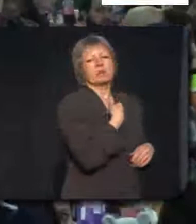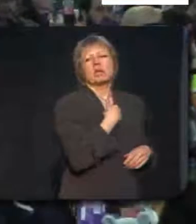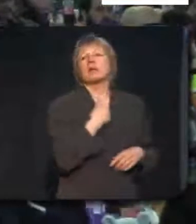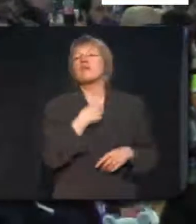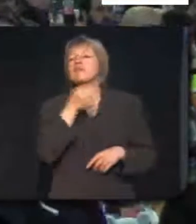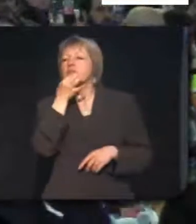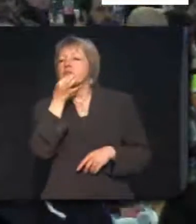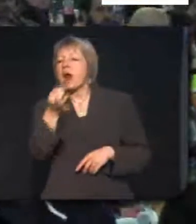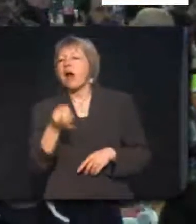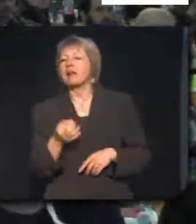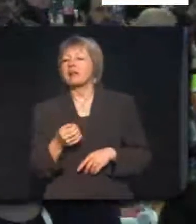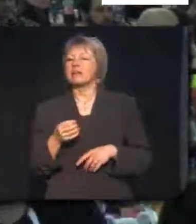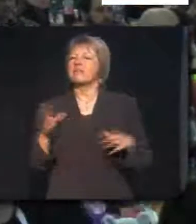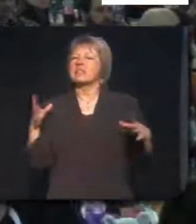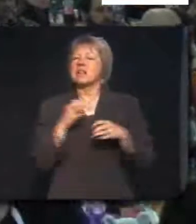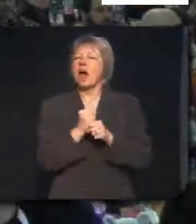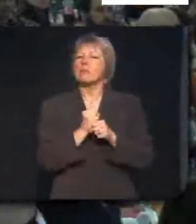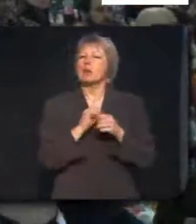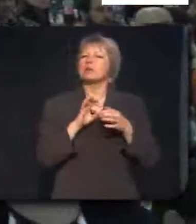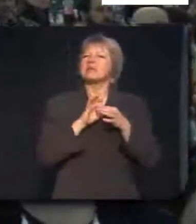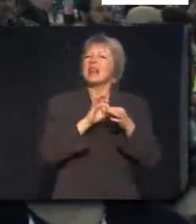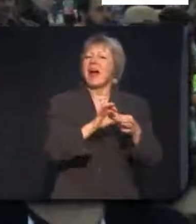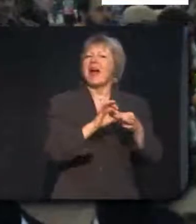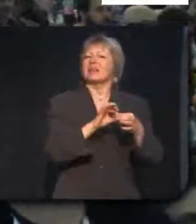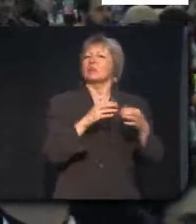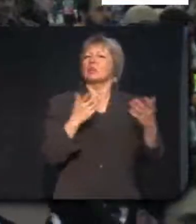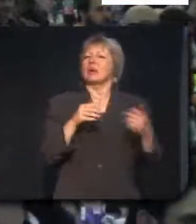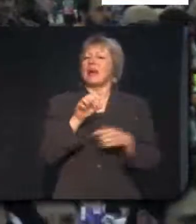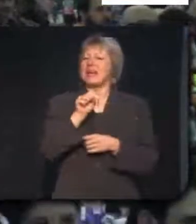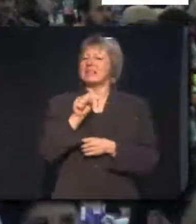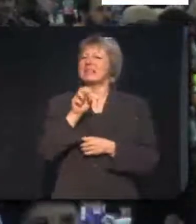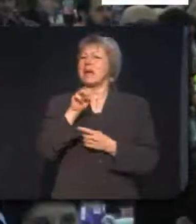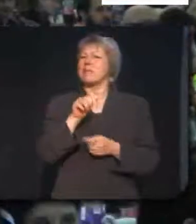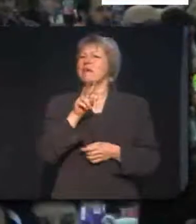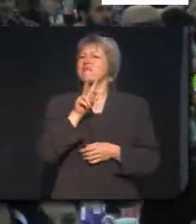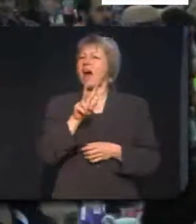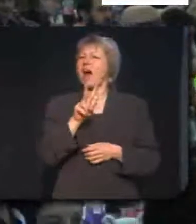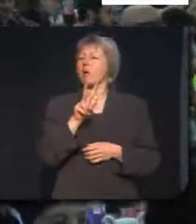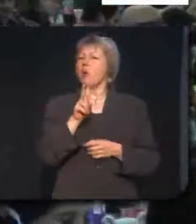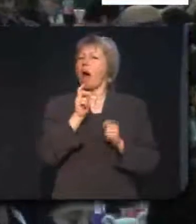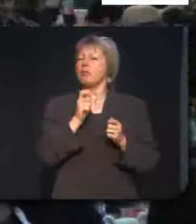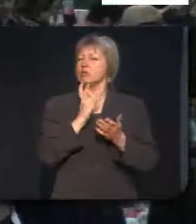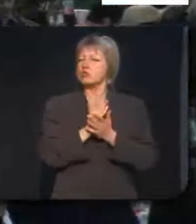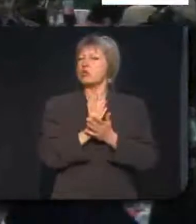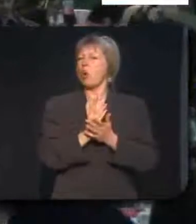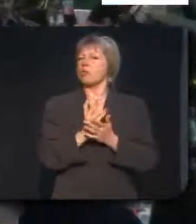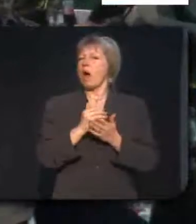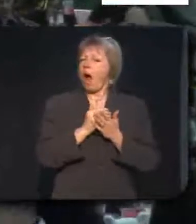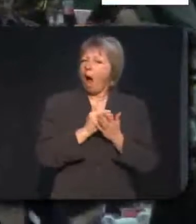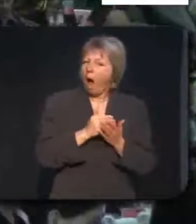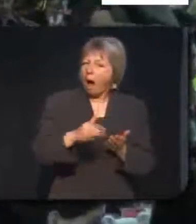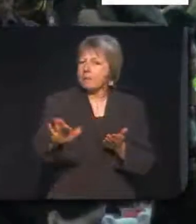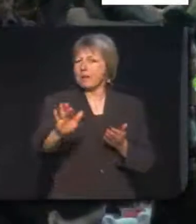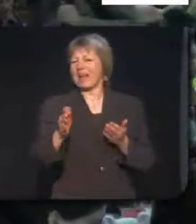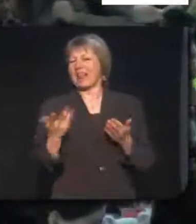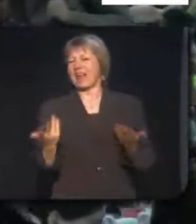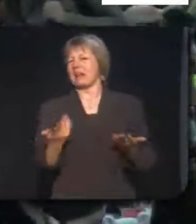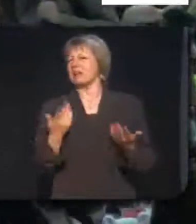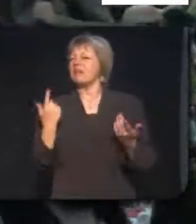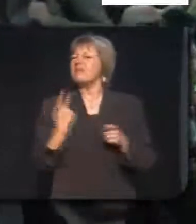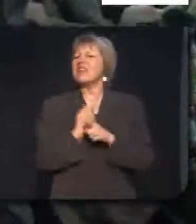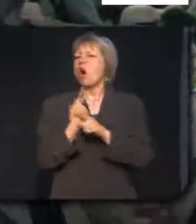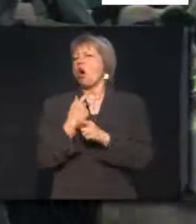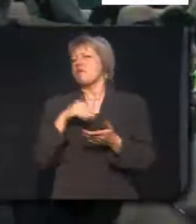Versammlungsleitung die smv-anträge die eigentlich abgelehnt worden sind und ihr eigentlich anders erklärt worden sind vom Wahlverfahren noch